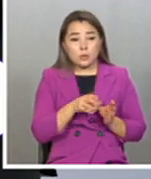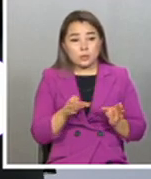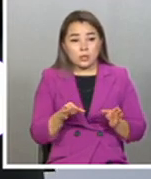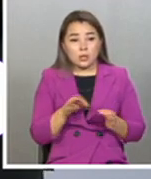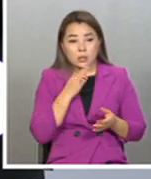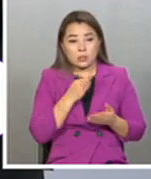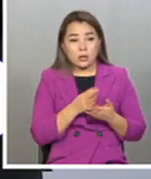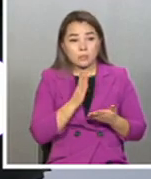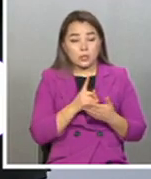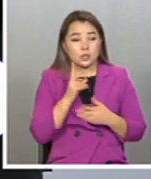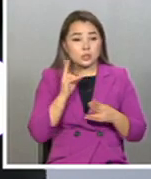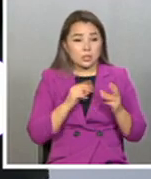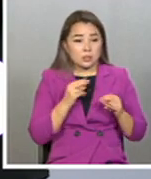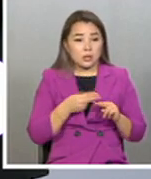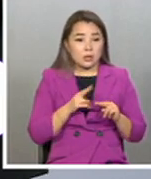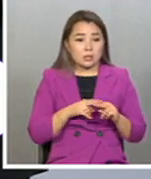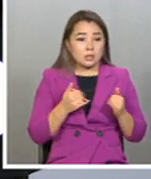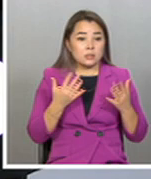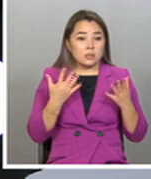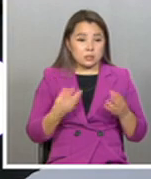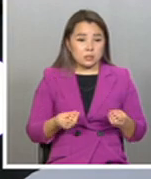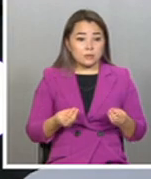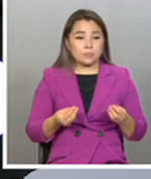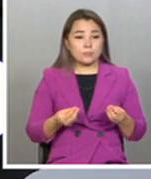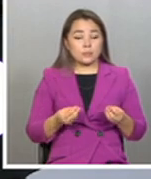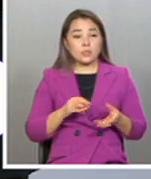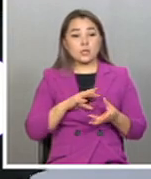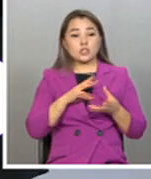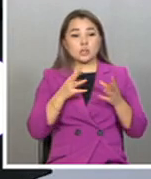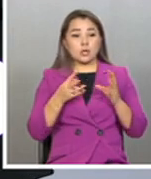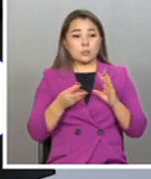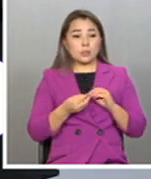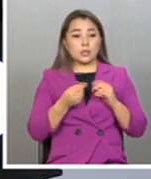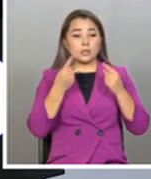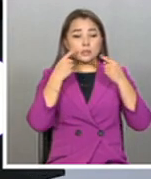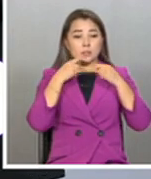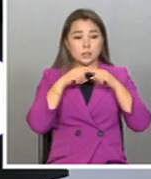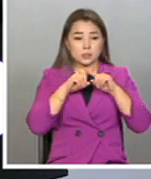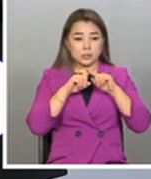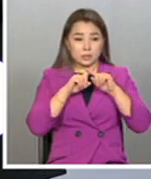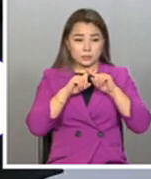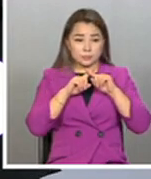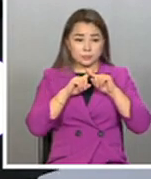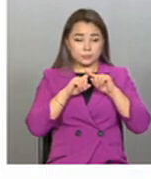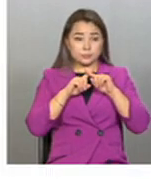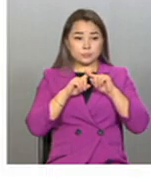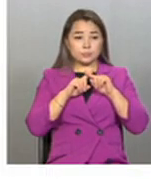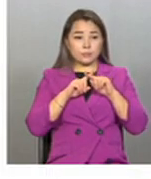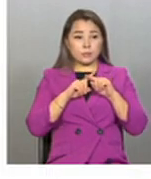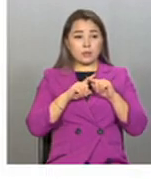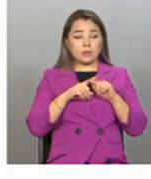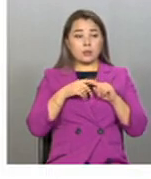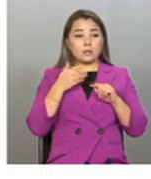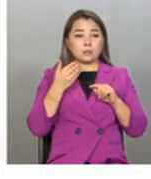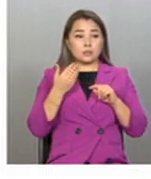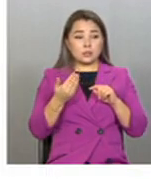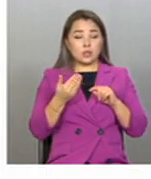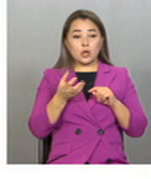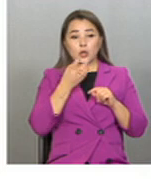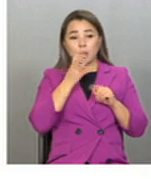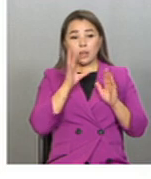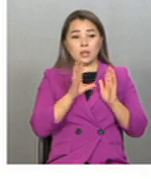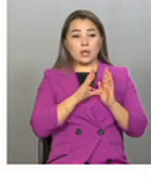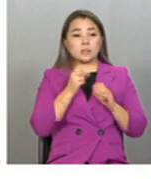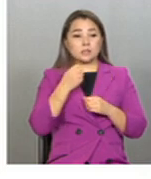Яғни бұл қазіргі таңда жалпы техникада және де жылу электр